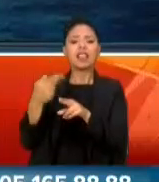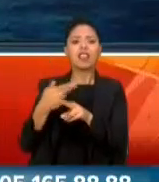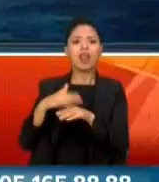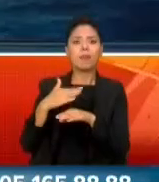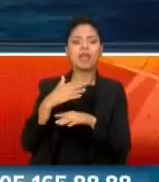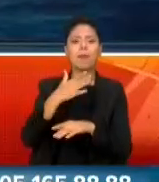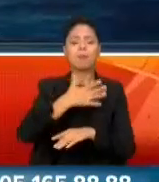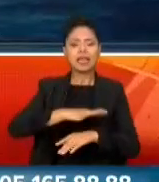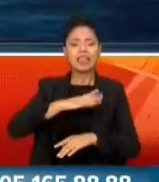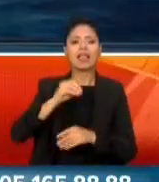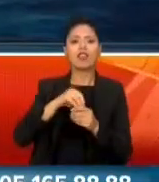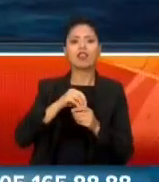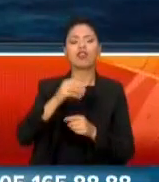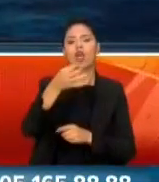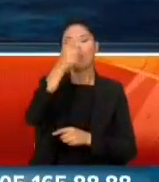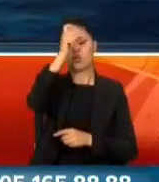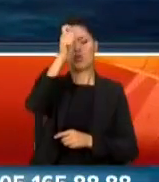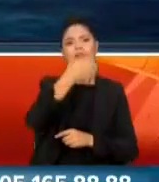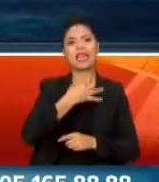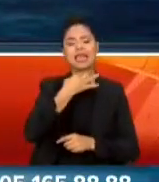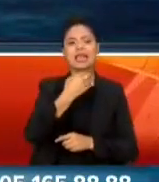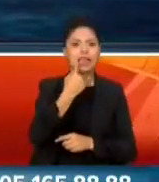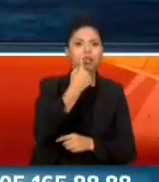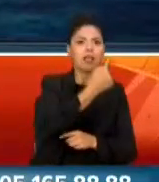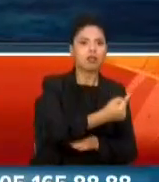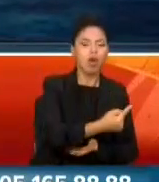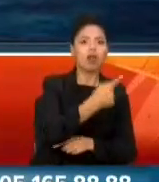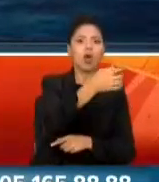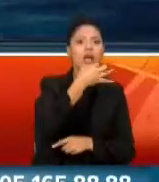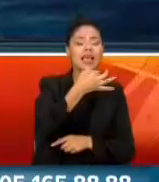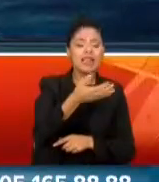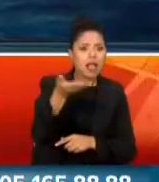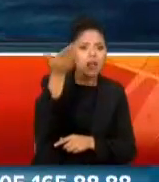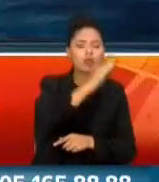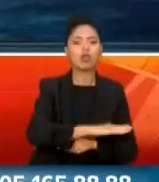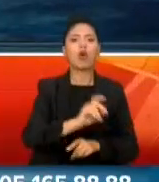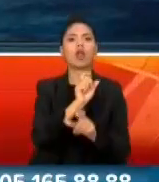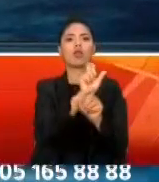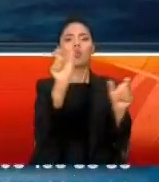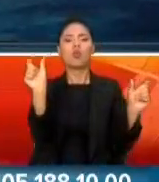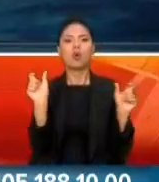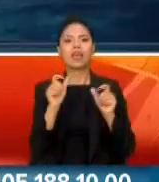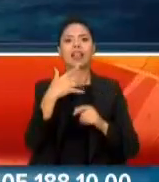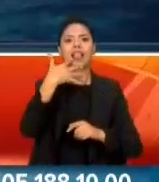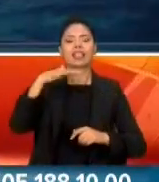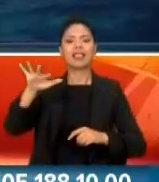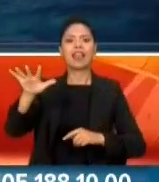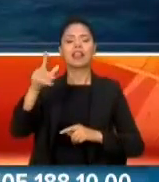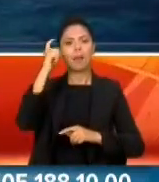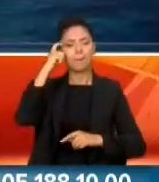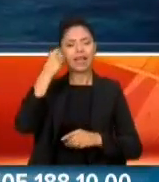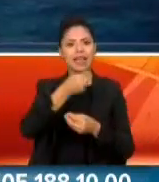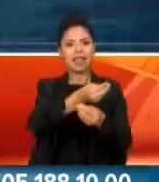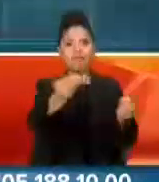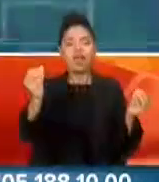istemesi. Harita burada ve o izin sonrası, Türkiye'nin verdiği izin sonrası Navtex'in yani denizcilere yönelik